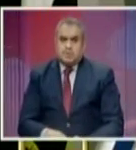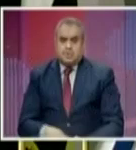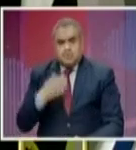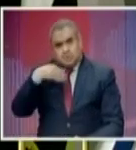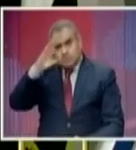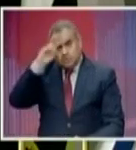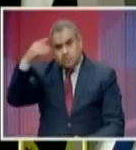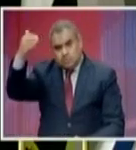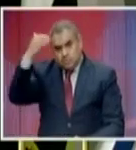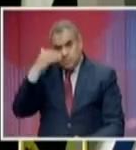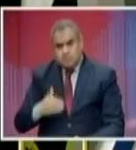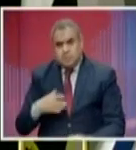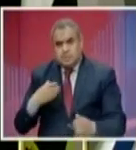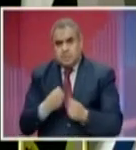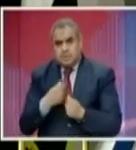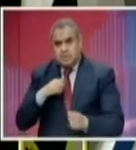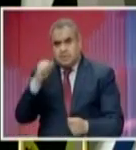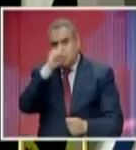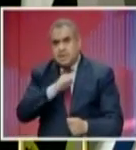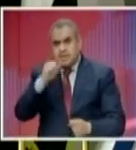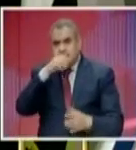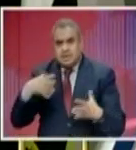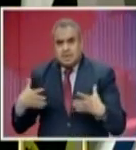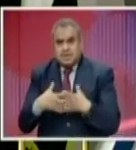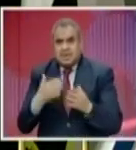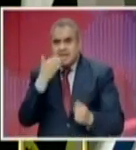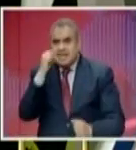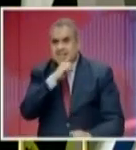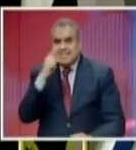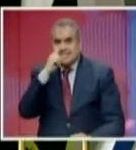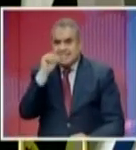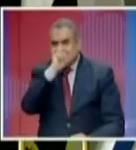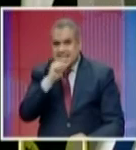معاكم، ونفسي أغني مع الفنان حسين الجسمي،